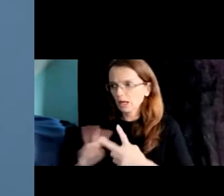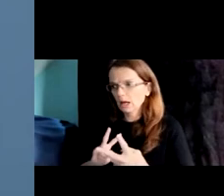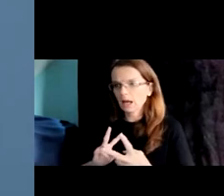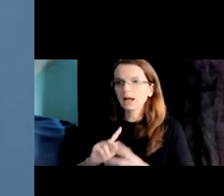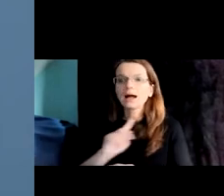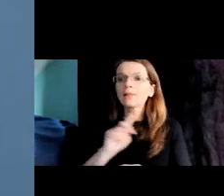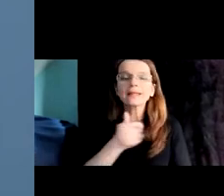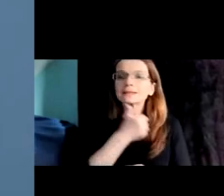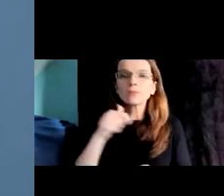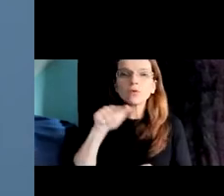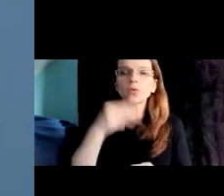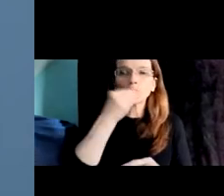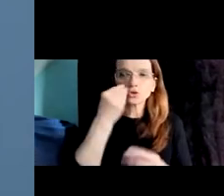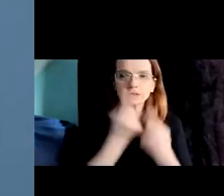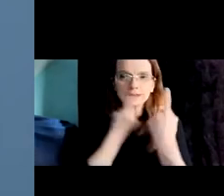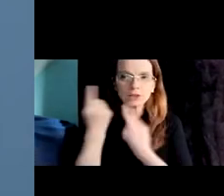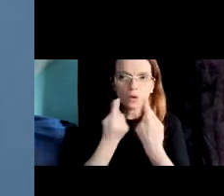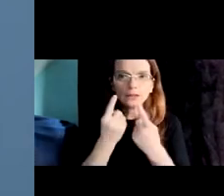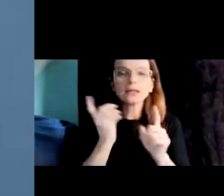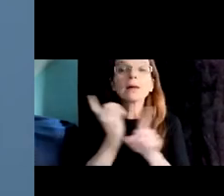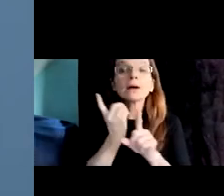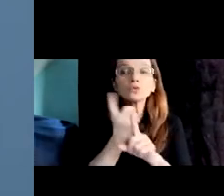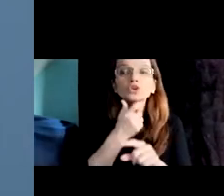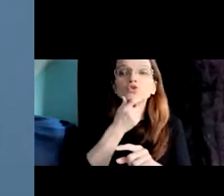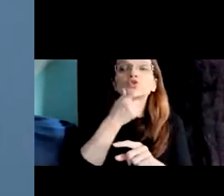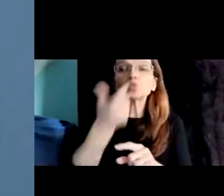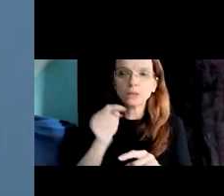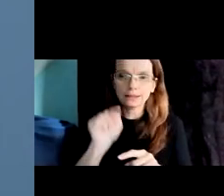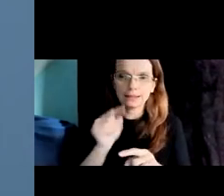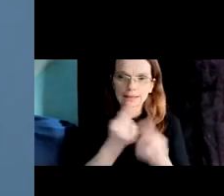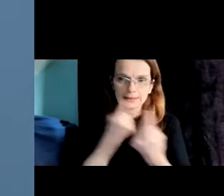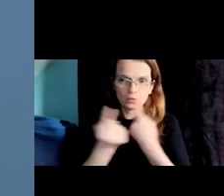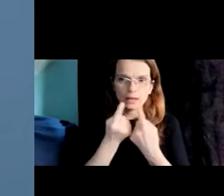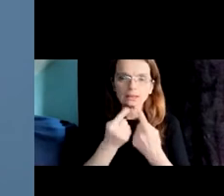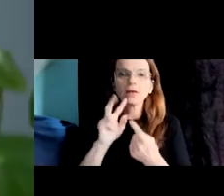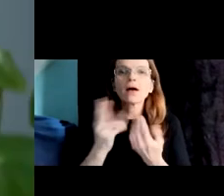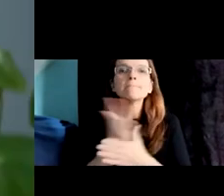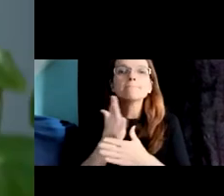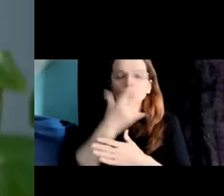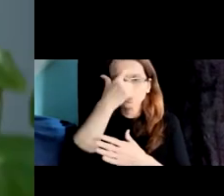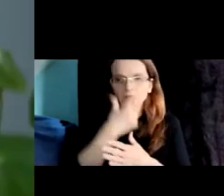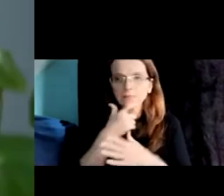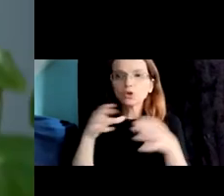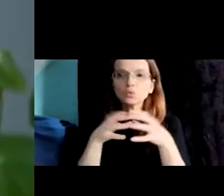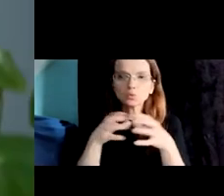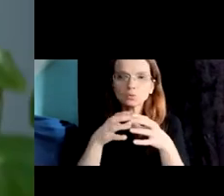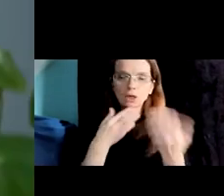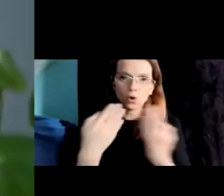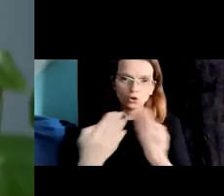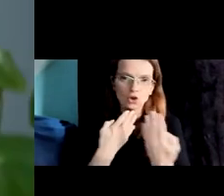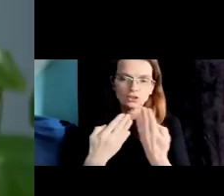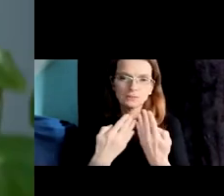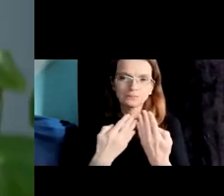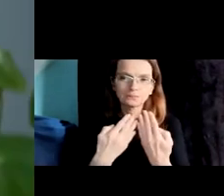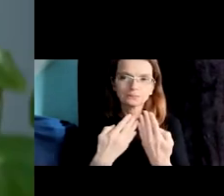učni situaciji, temveč tudi zunaj nje, v medosebnih družbenih odnosih. Zanimiva je izjava